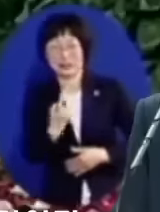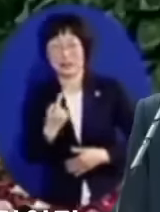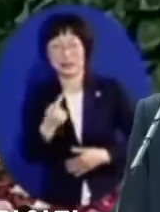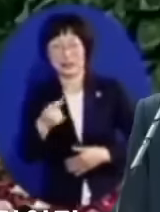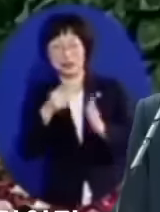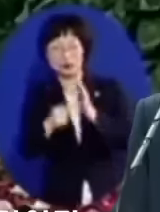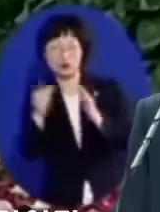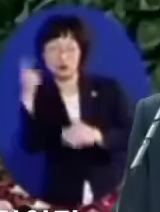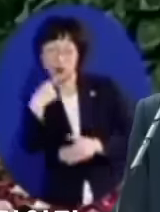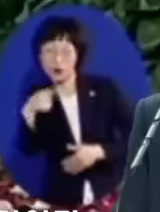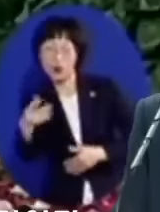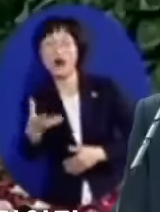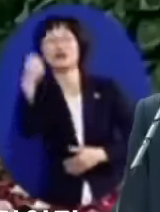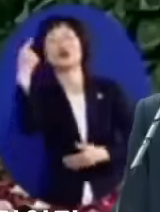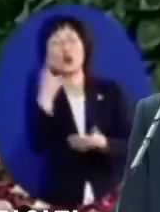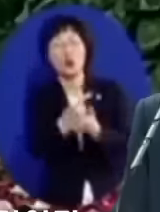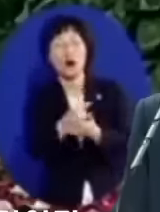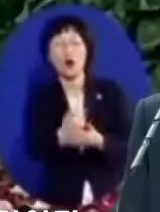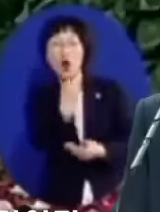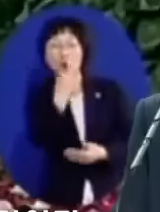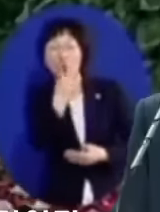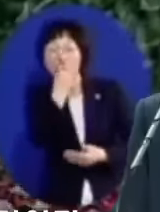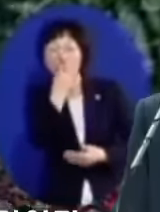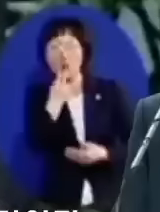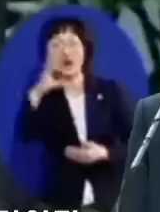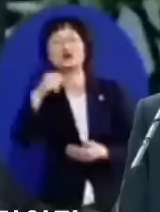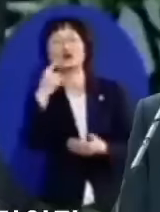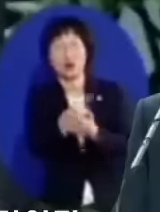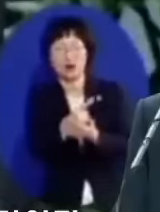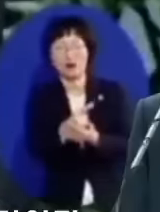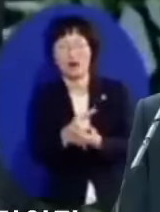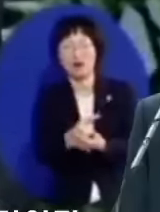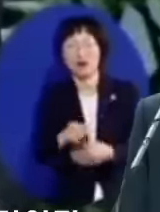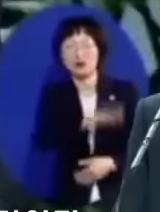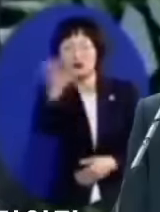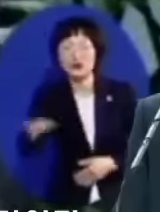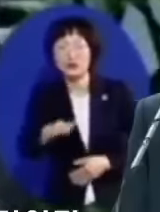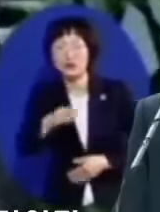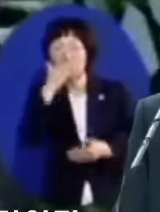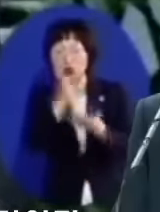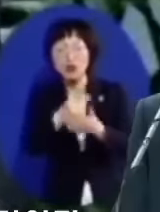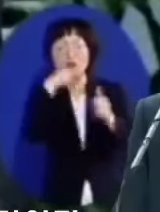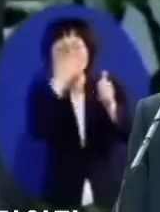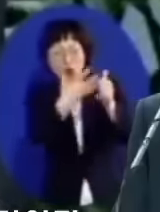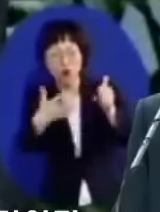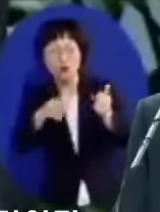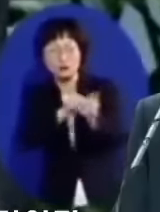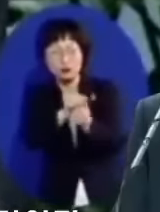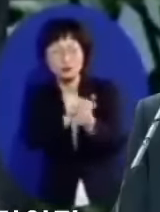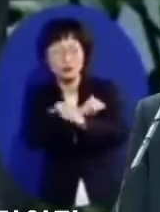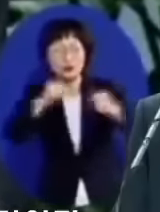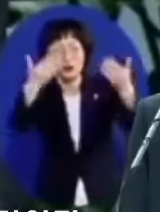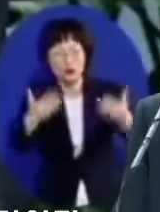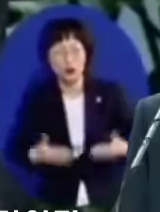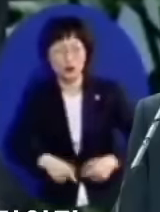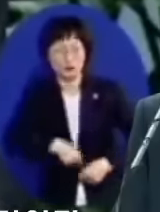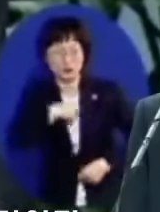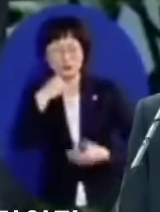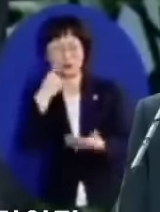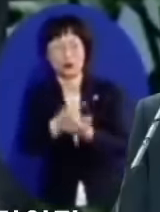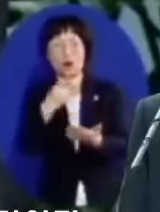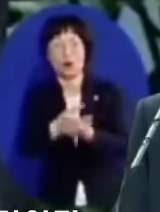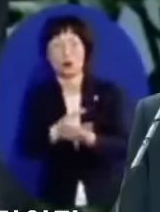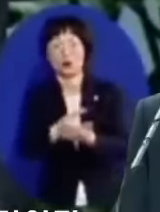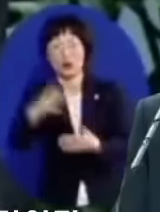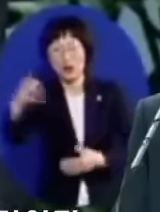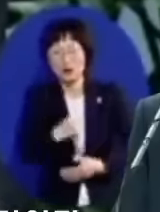것입니다. 의로움을 가지고 들어오시는 것입니다. 우리 죄를 보혈로 다 용서하고 의로움을 주님께서